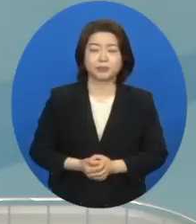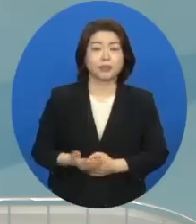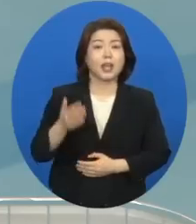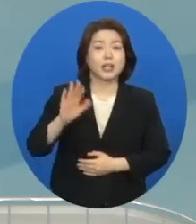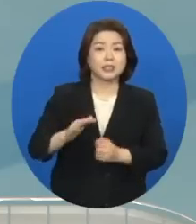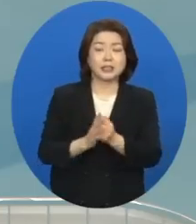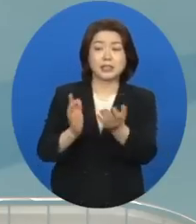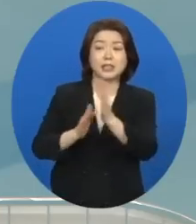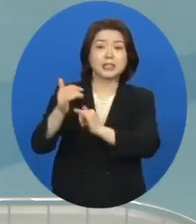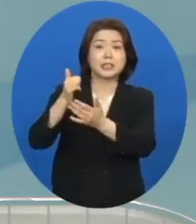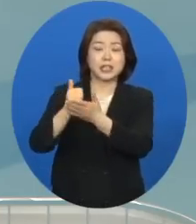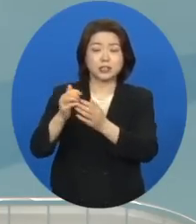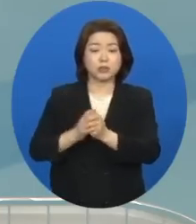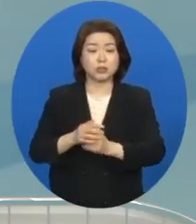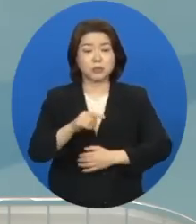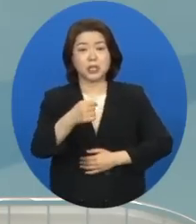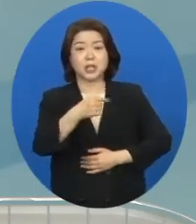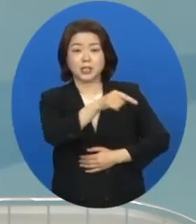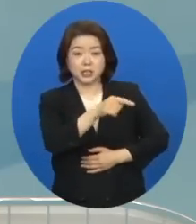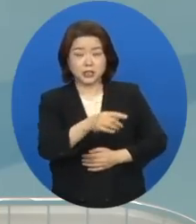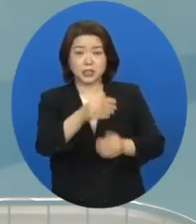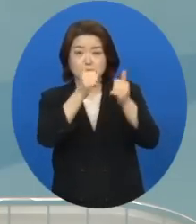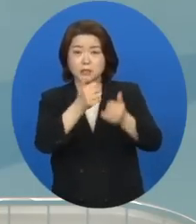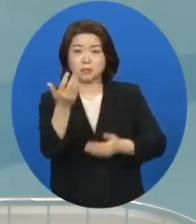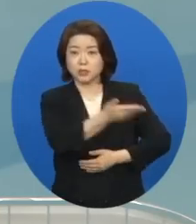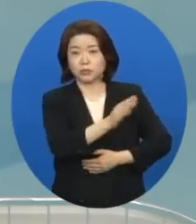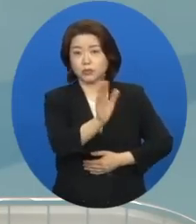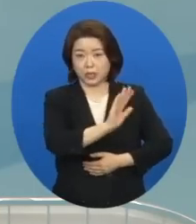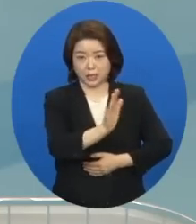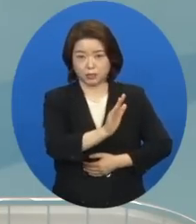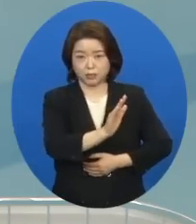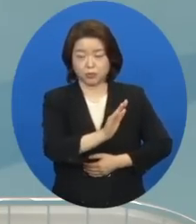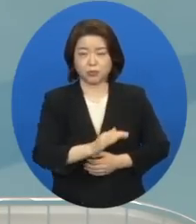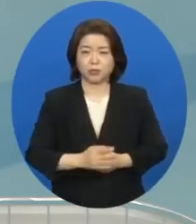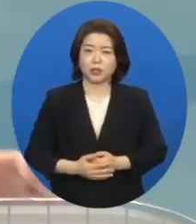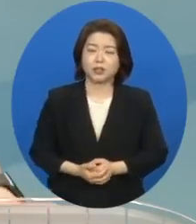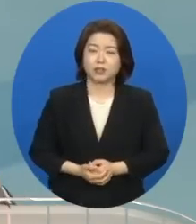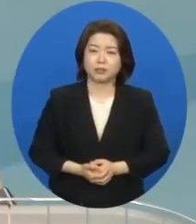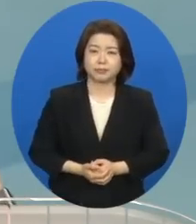그러나 예수님이 그를 심판하시는 게 아니라 그러셨어요.